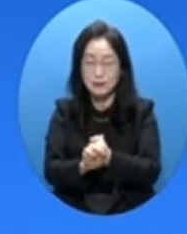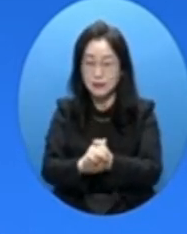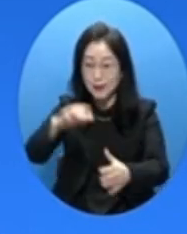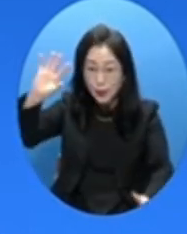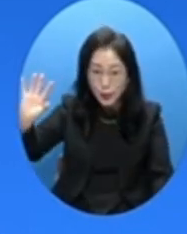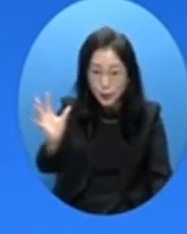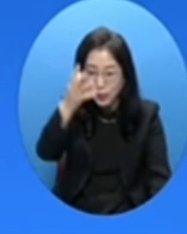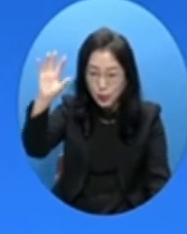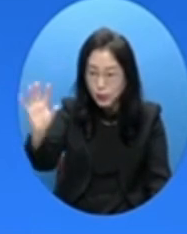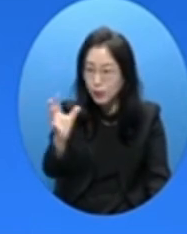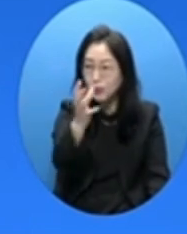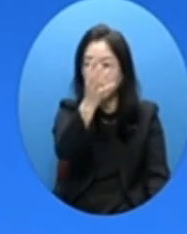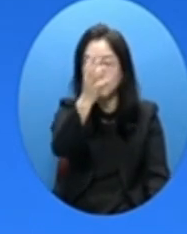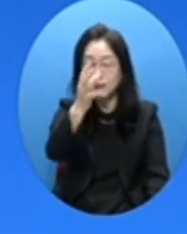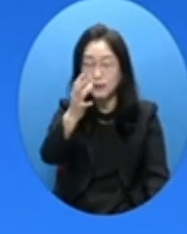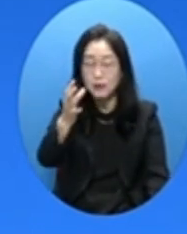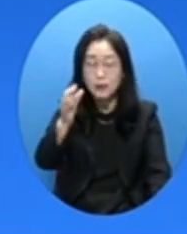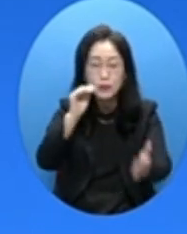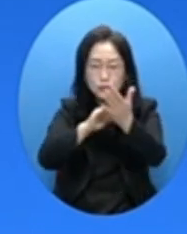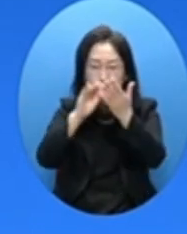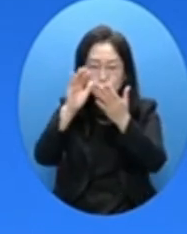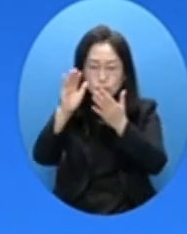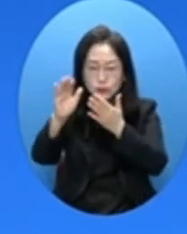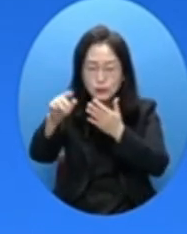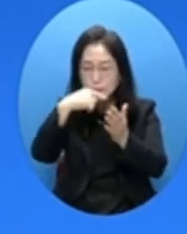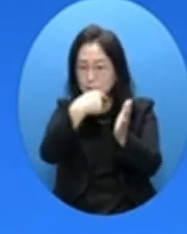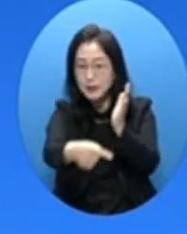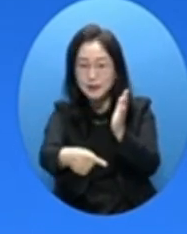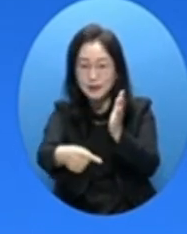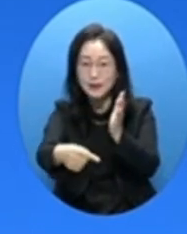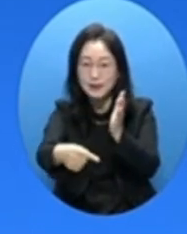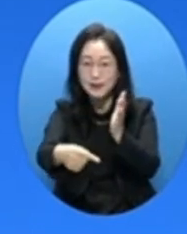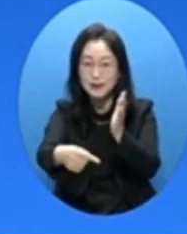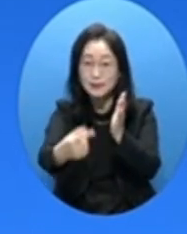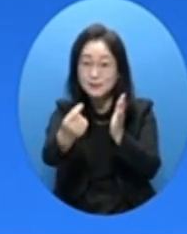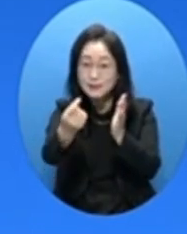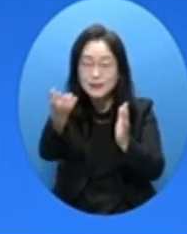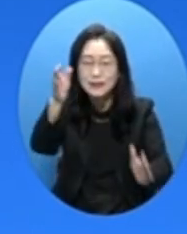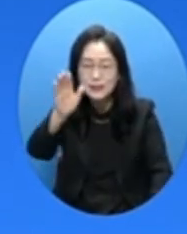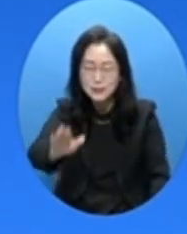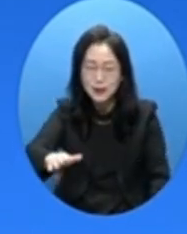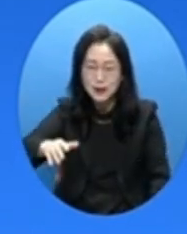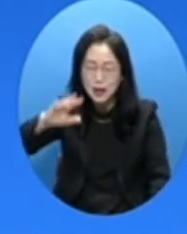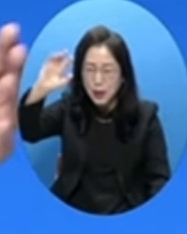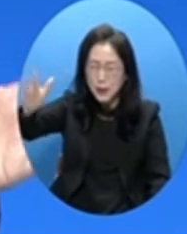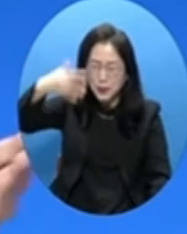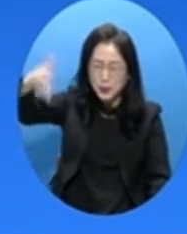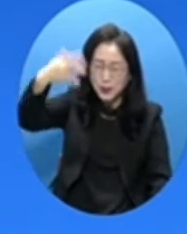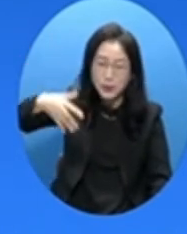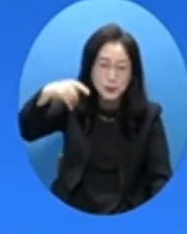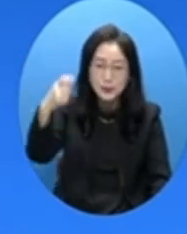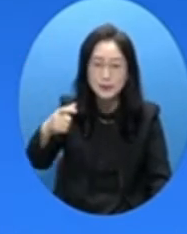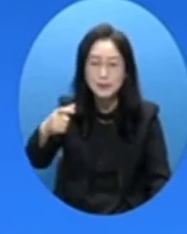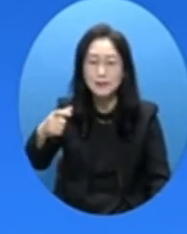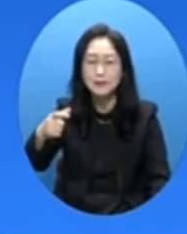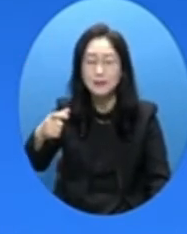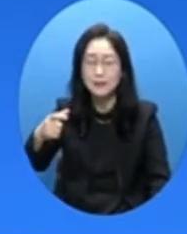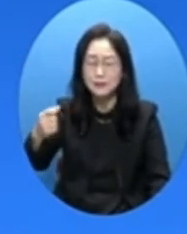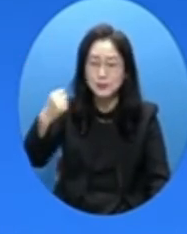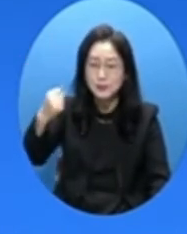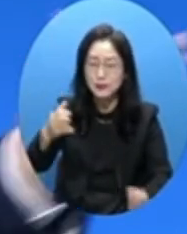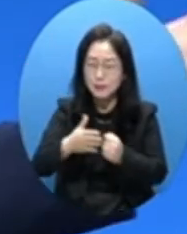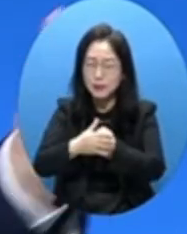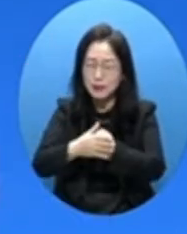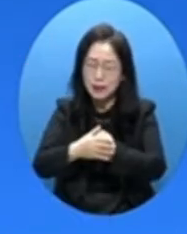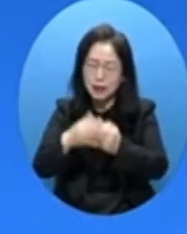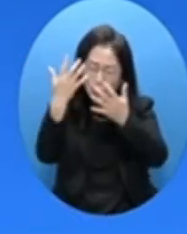태풍이 불고 지나가면 피해도 있지만 강한 바람으로 말미암아 선택한